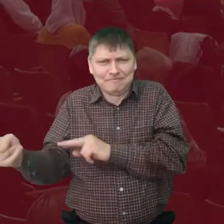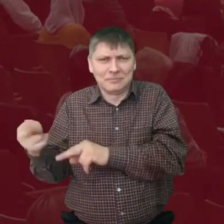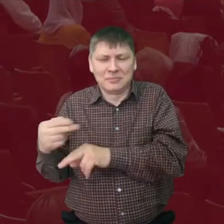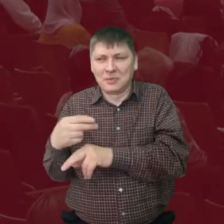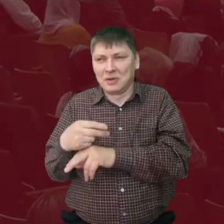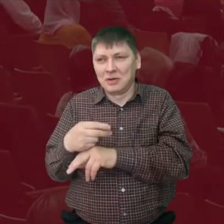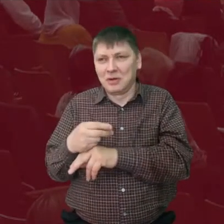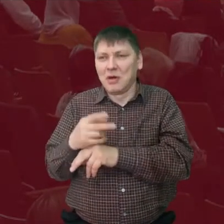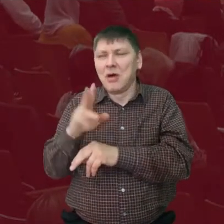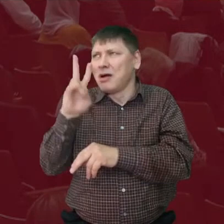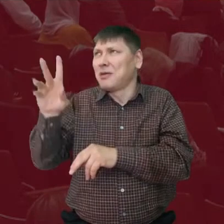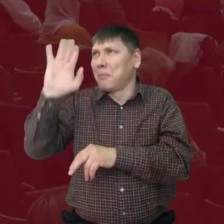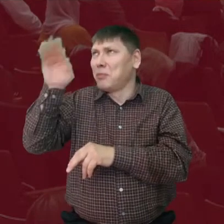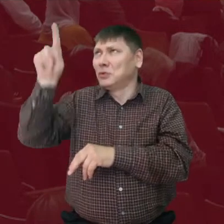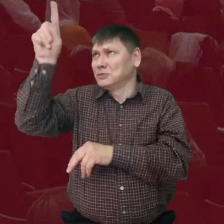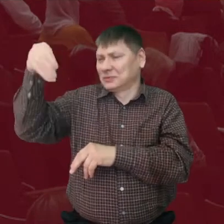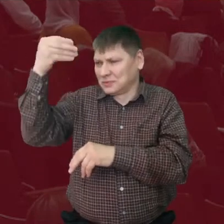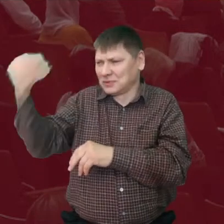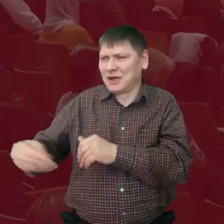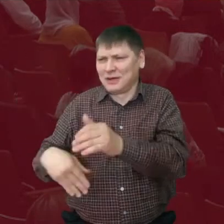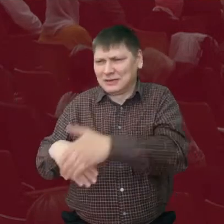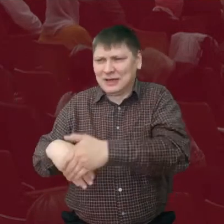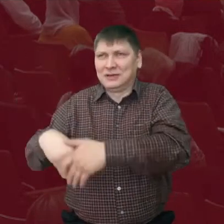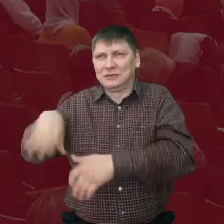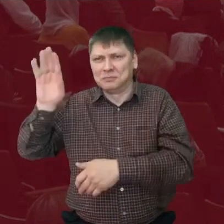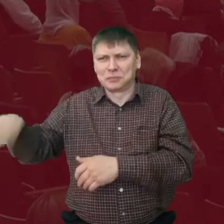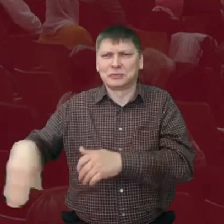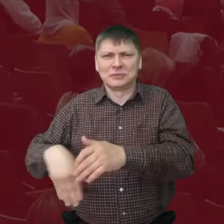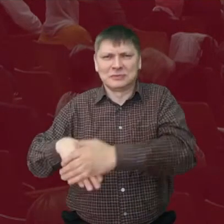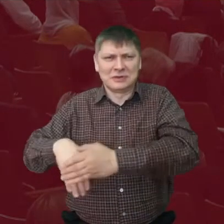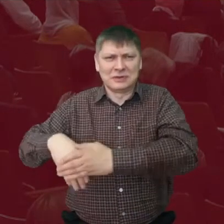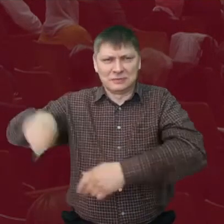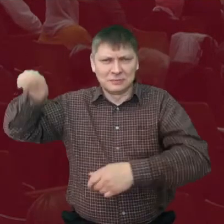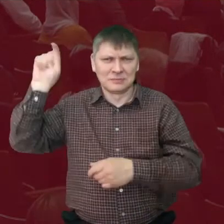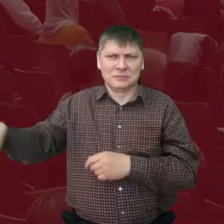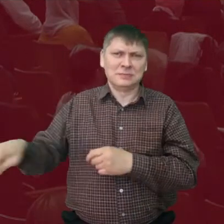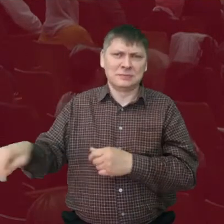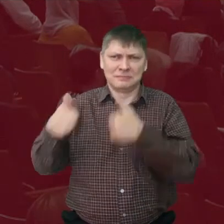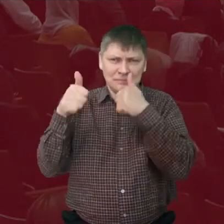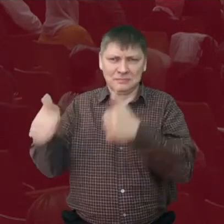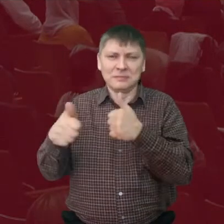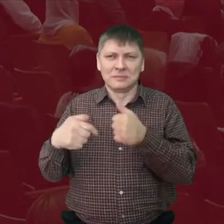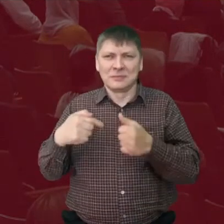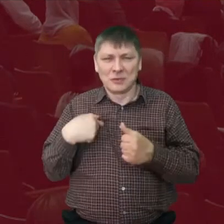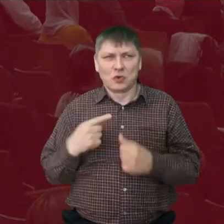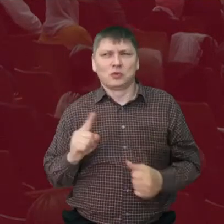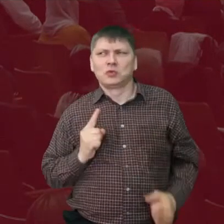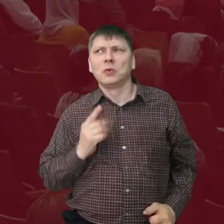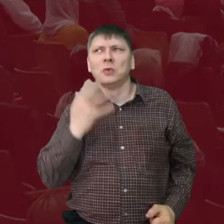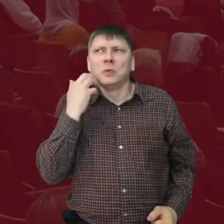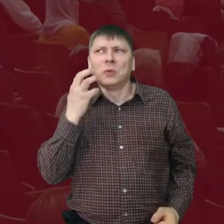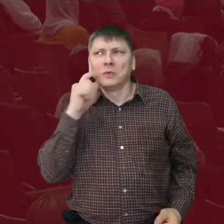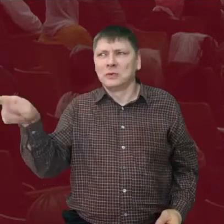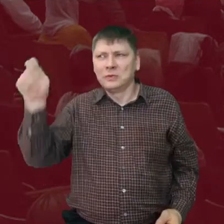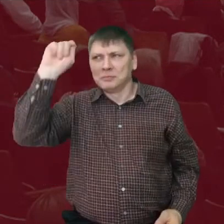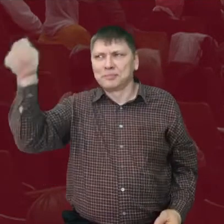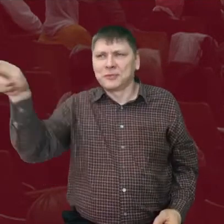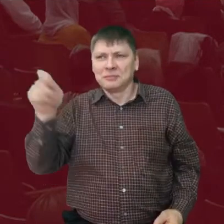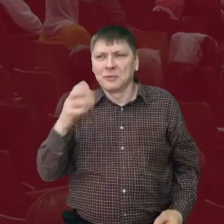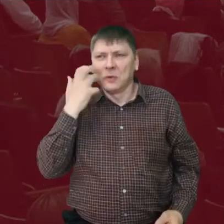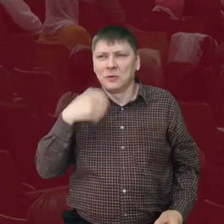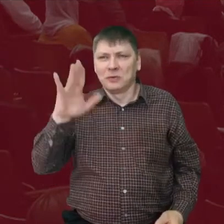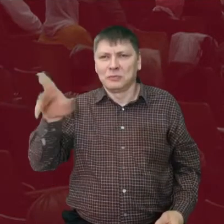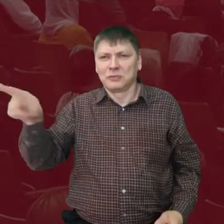какого-то наказания по отношению к другим. Желать обязательно, чтобы это наказание пришло именно как вот такое чувство мести